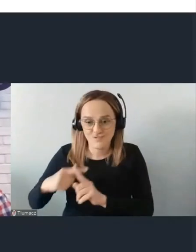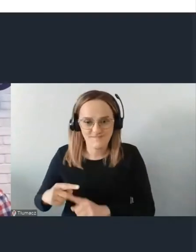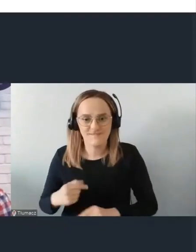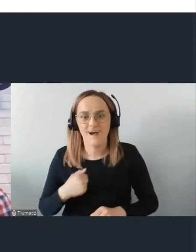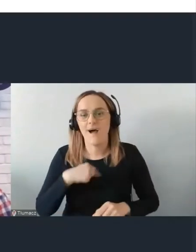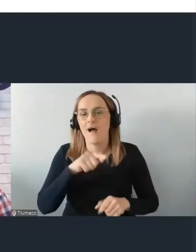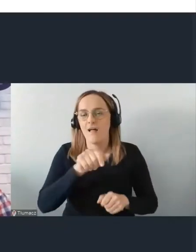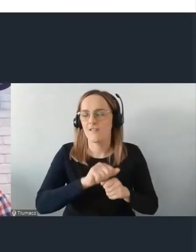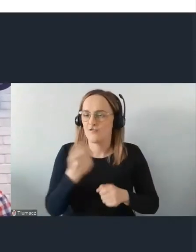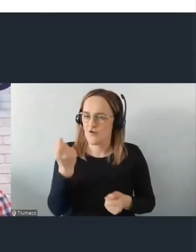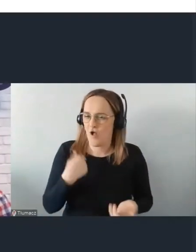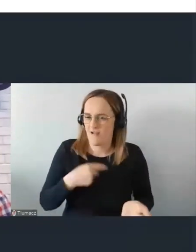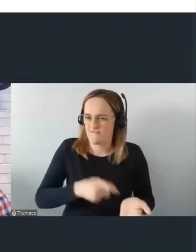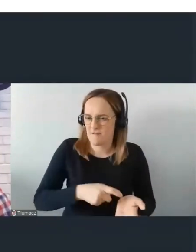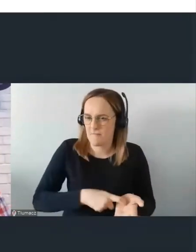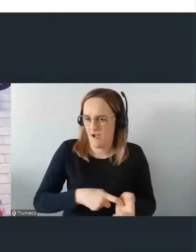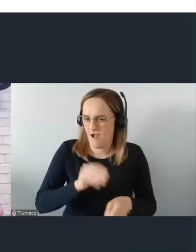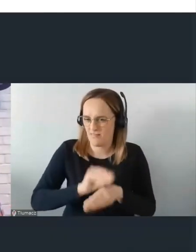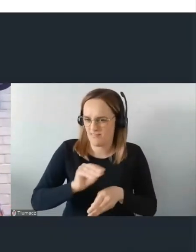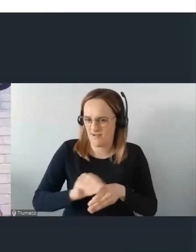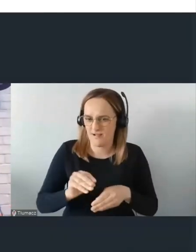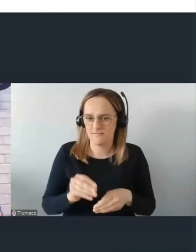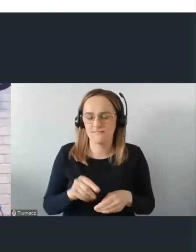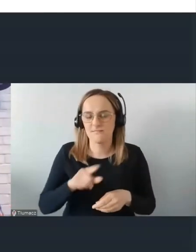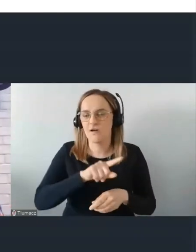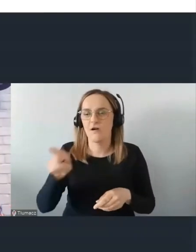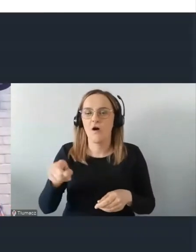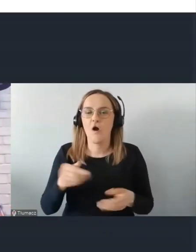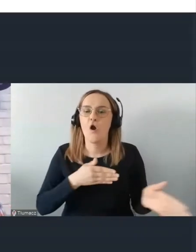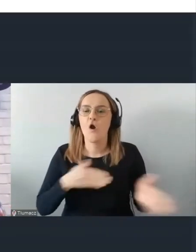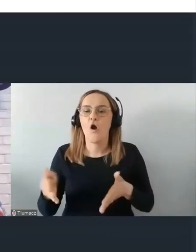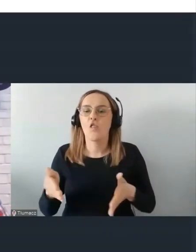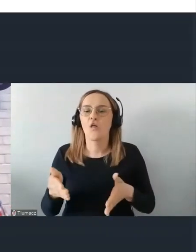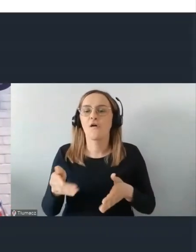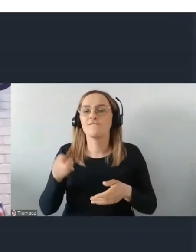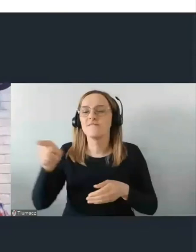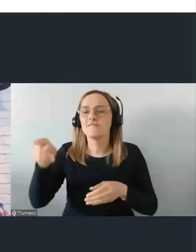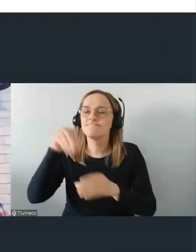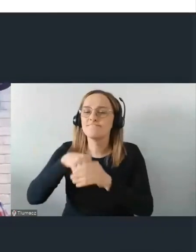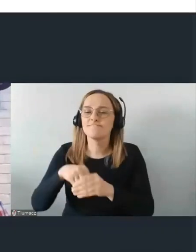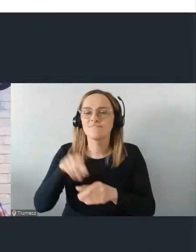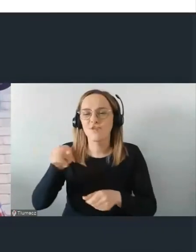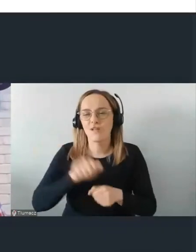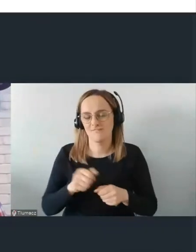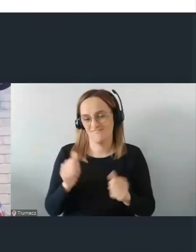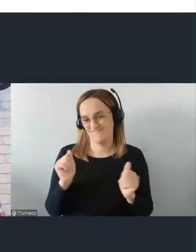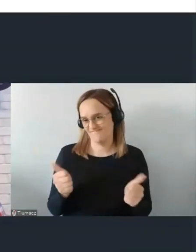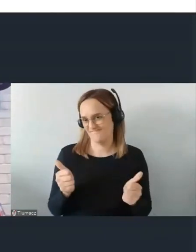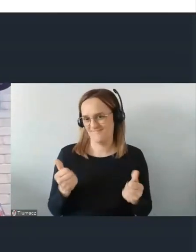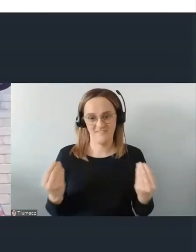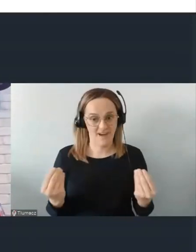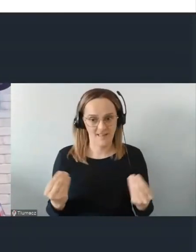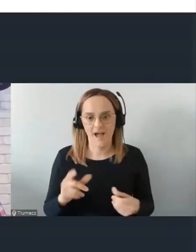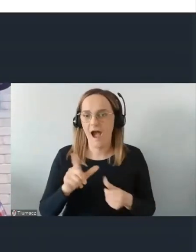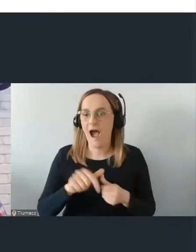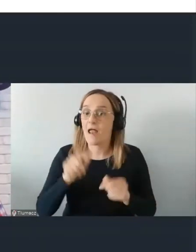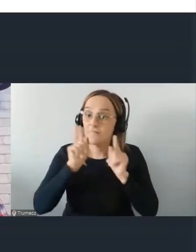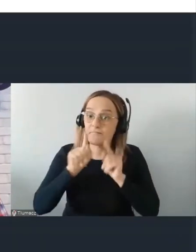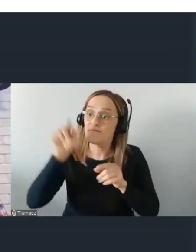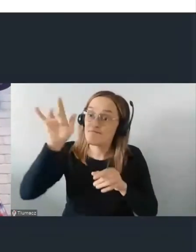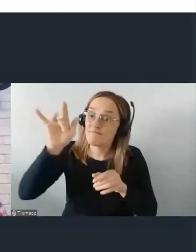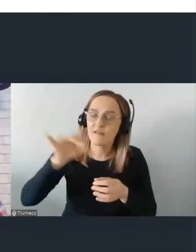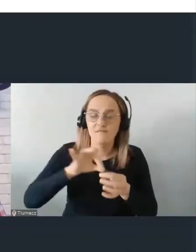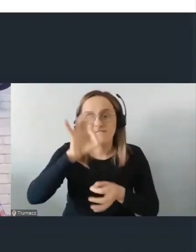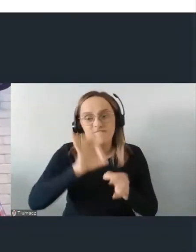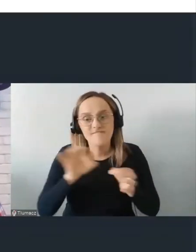takim wymagającym trochę trenerem, bo gotowce są świetne, ale gotowce tworzą ludzie dla nas i nie zawsze są przyszyte na miarę. Ja lubię